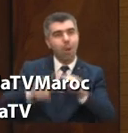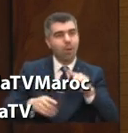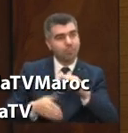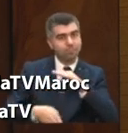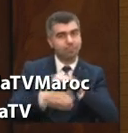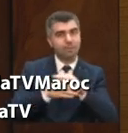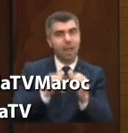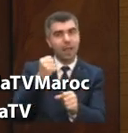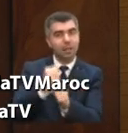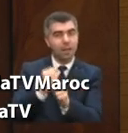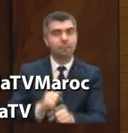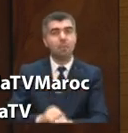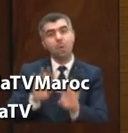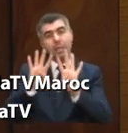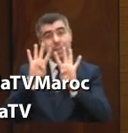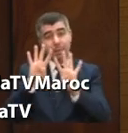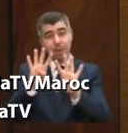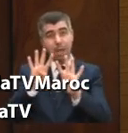أعلاه مؤقتا